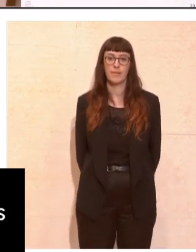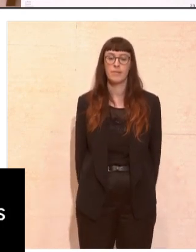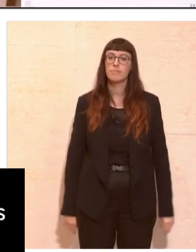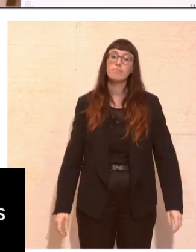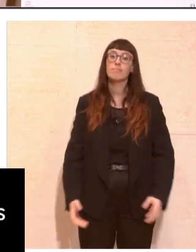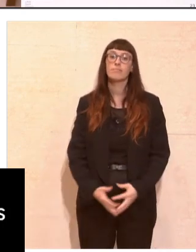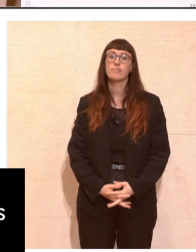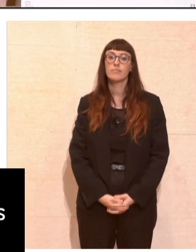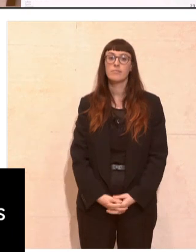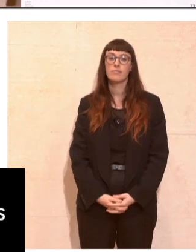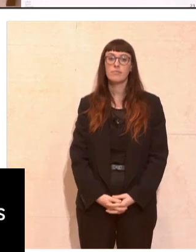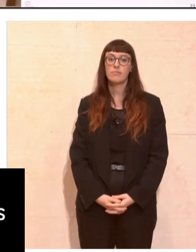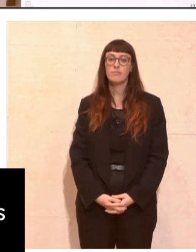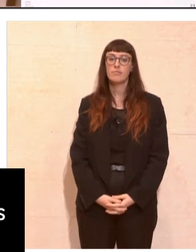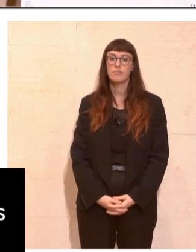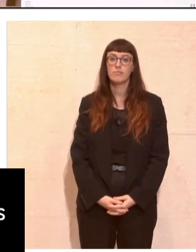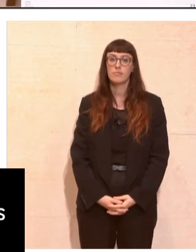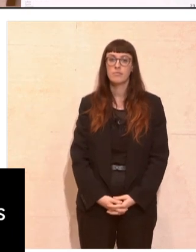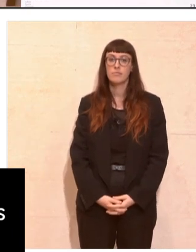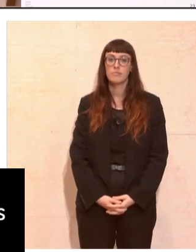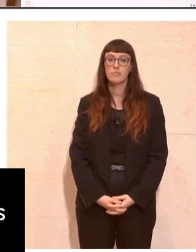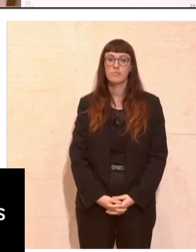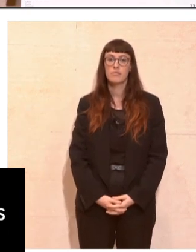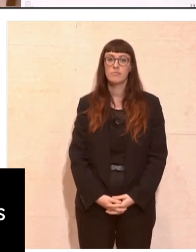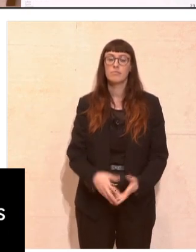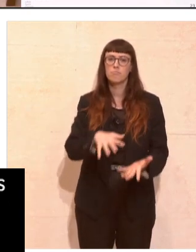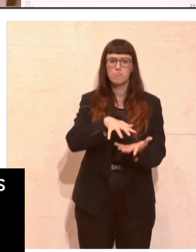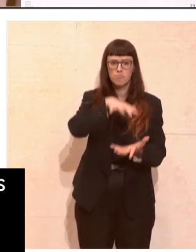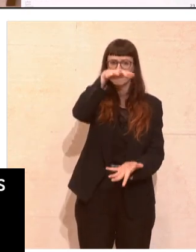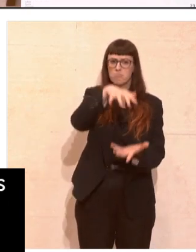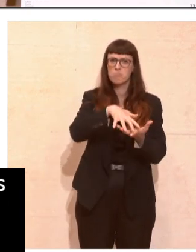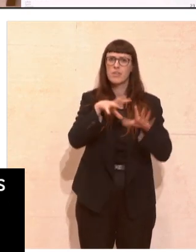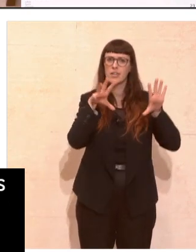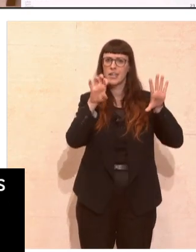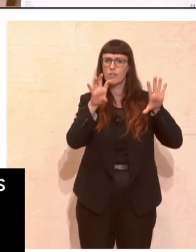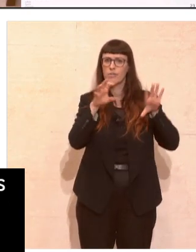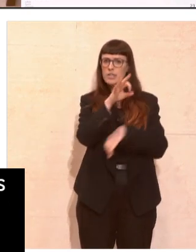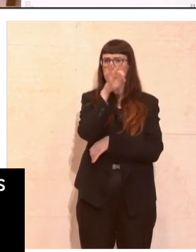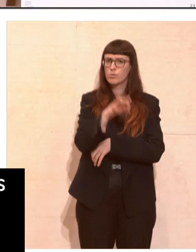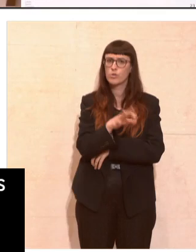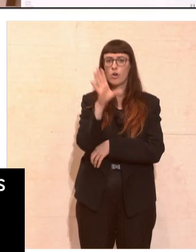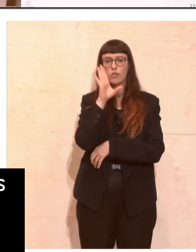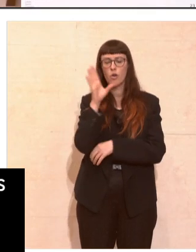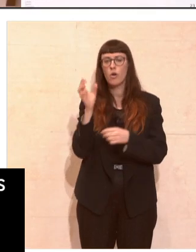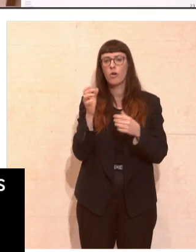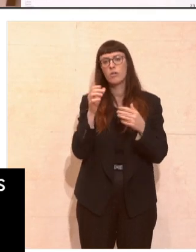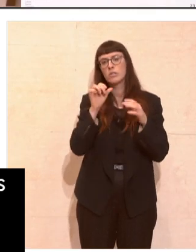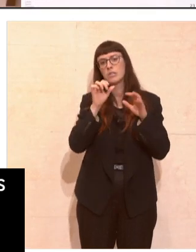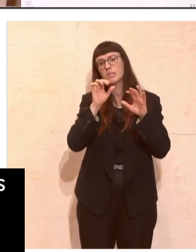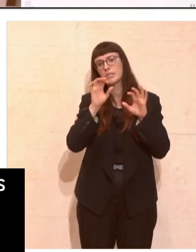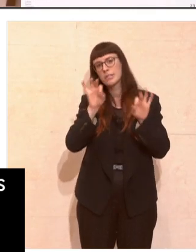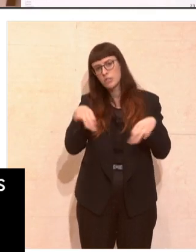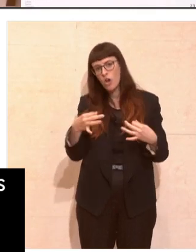Ouf, on est rassuré. Quand même, 90% de notre population au Québec, quand même, dorment entre 10 et 11 heures de